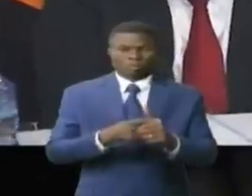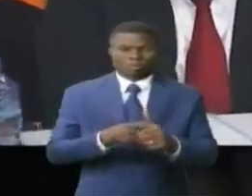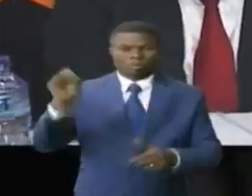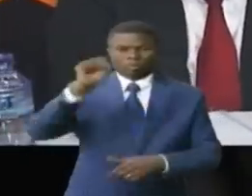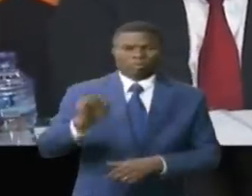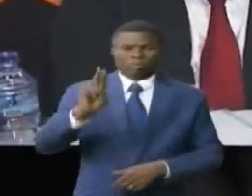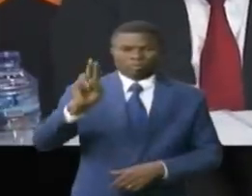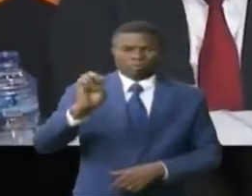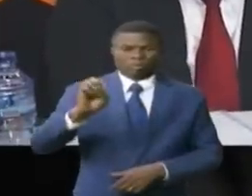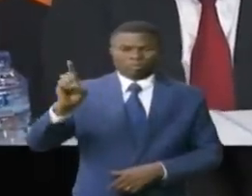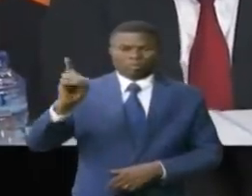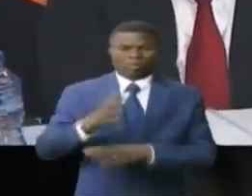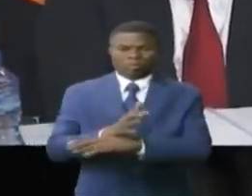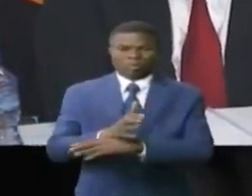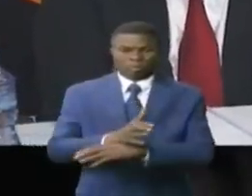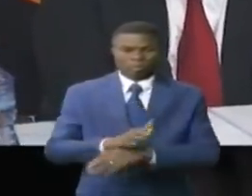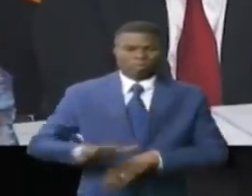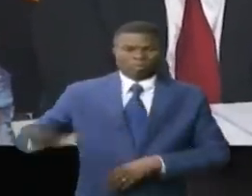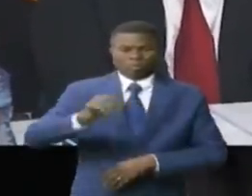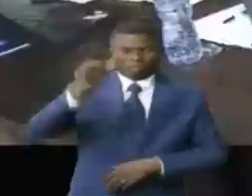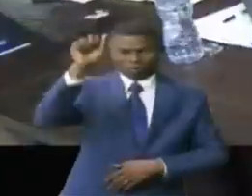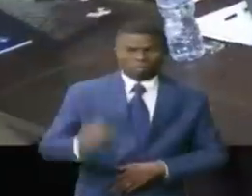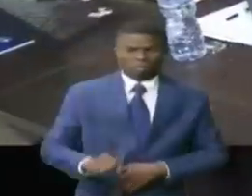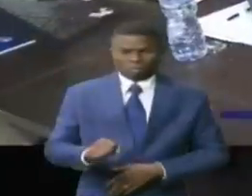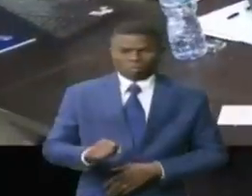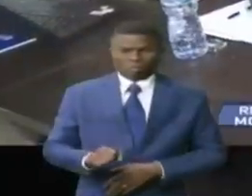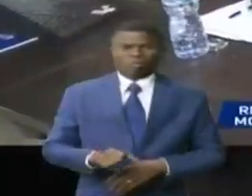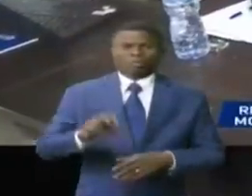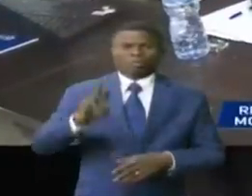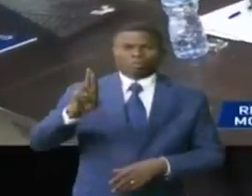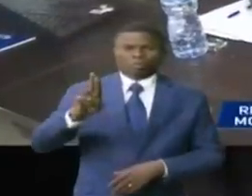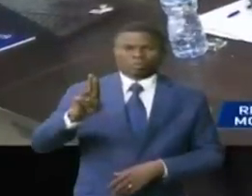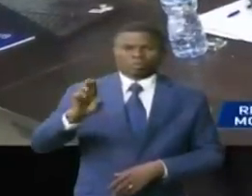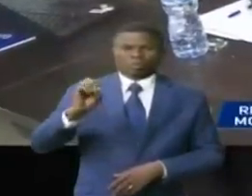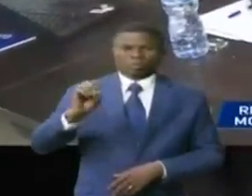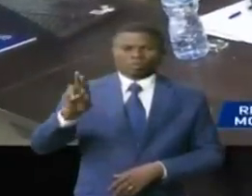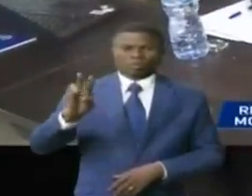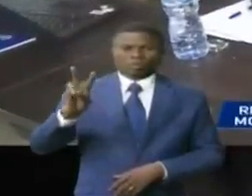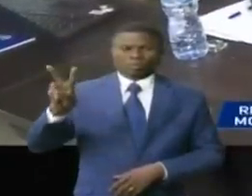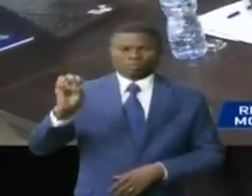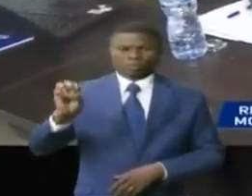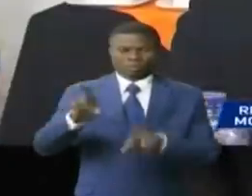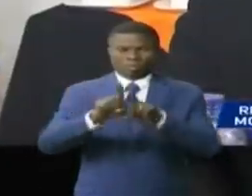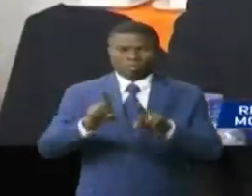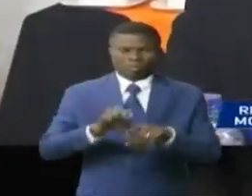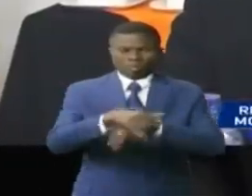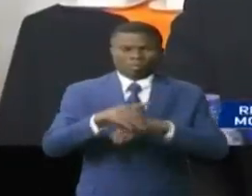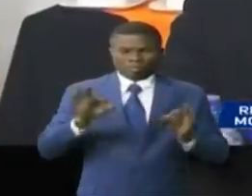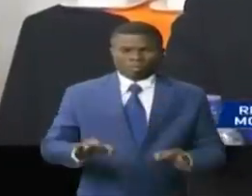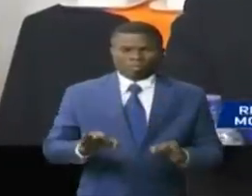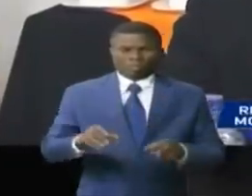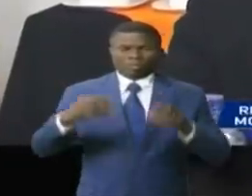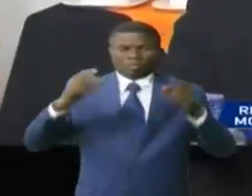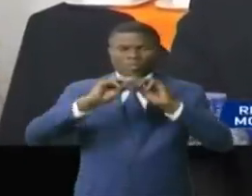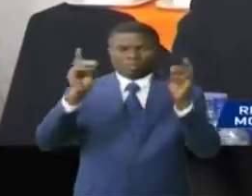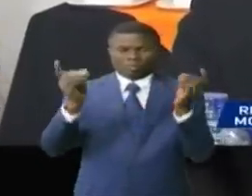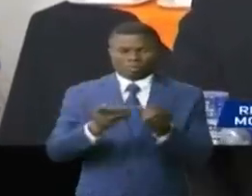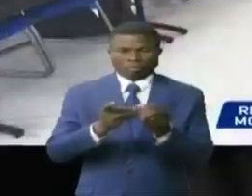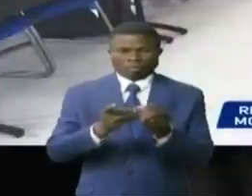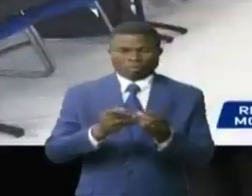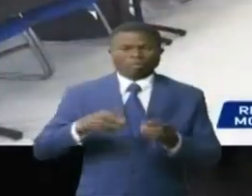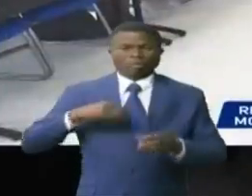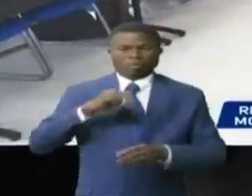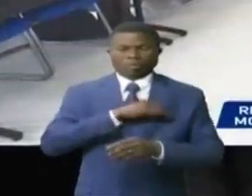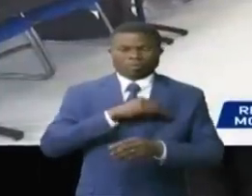Suède, l'Allemagne, les Pays-Bas, la Norvège et la Grande-Bretagne, ainsi que les délégués des membres du comité de pilotage